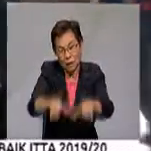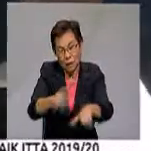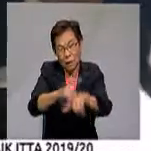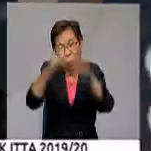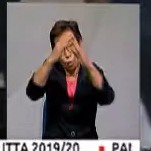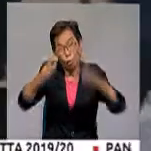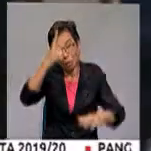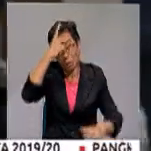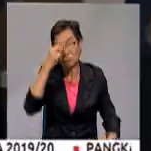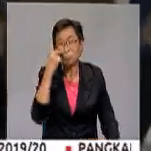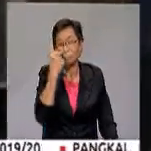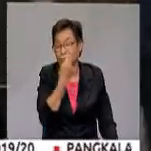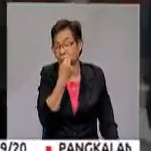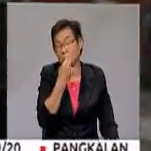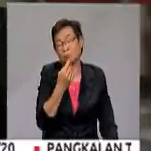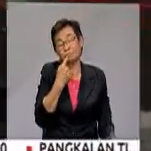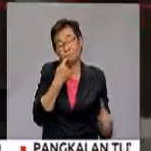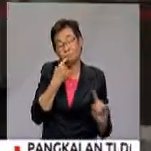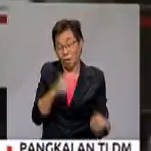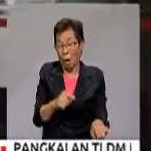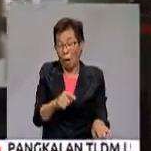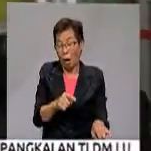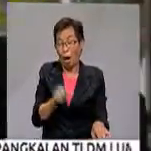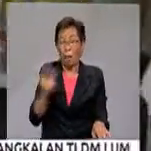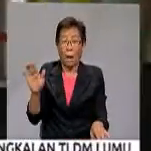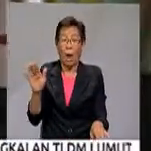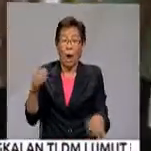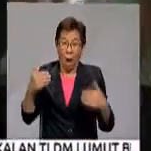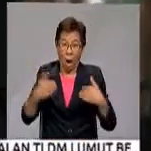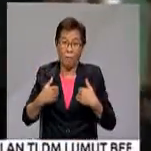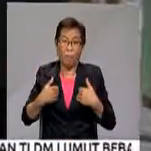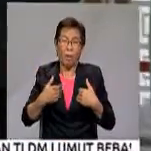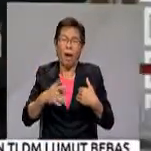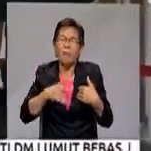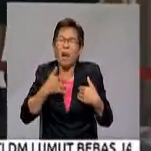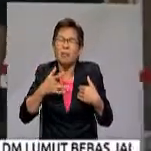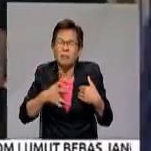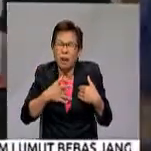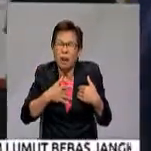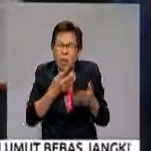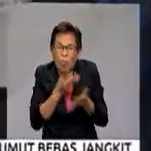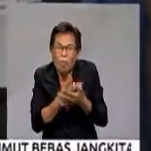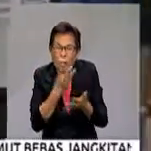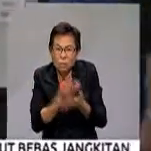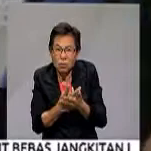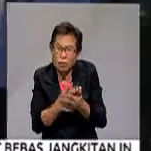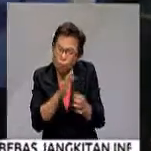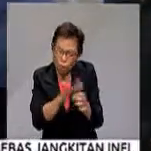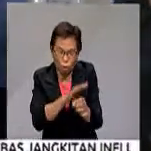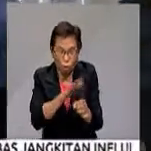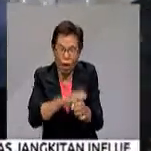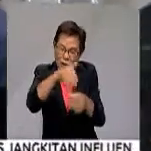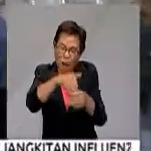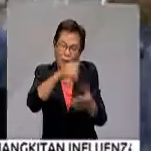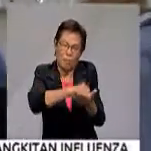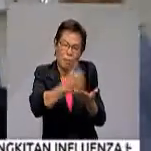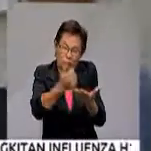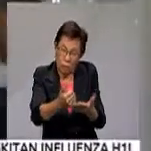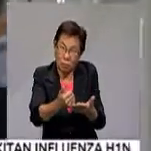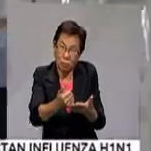rumah, Dato' Sri Najib hanya menjawab beliau mempunyai rasa bahawa duit mencukupi dalam